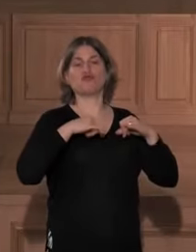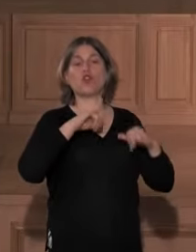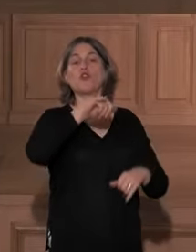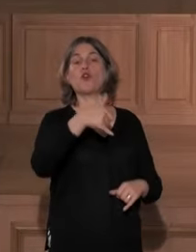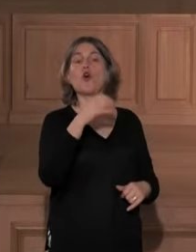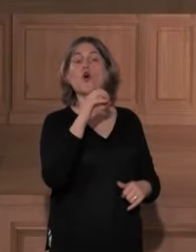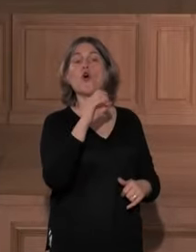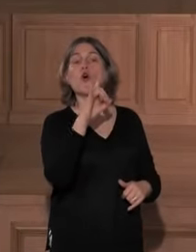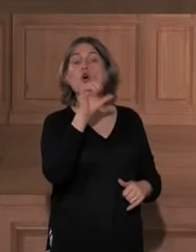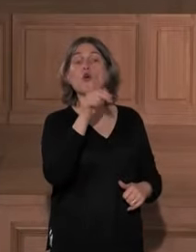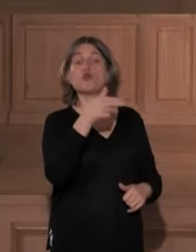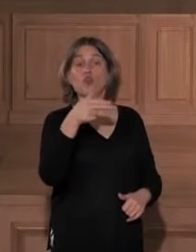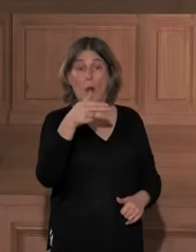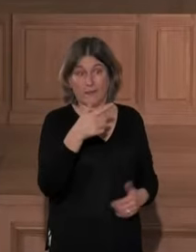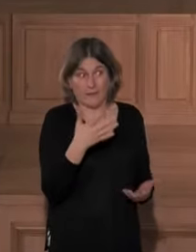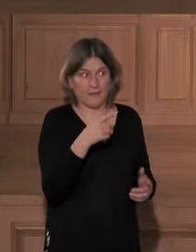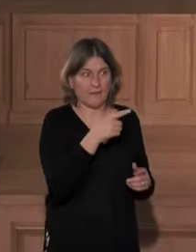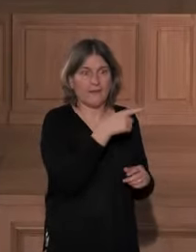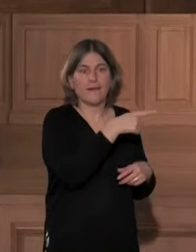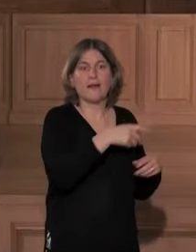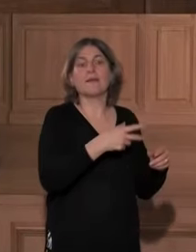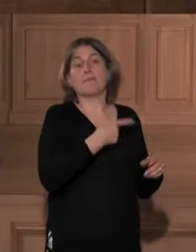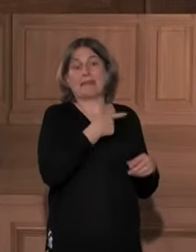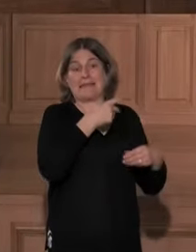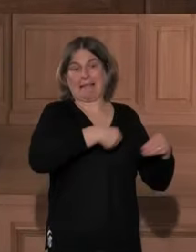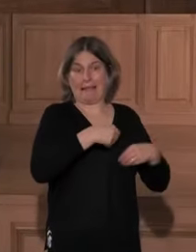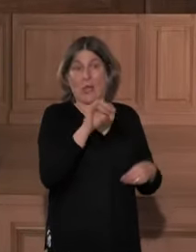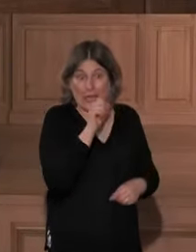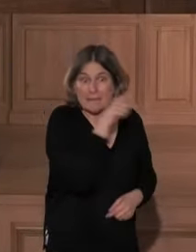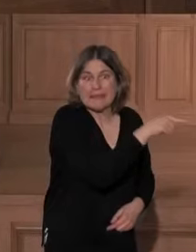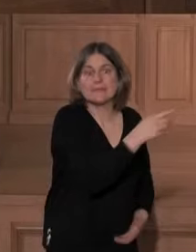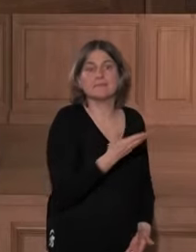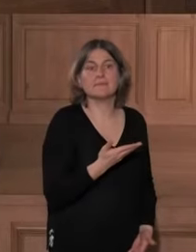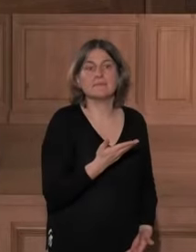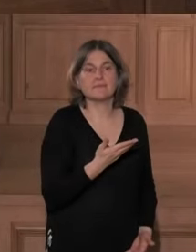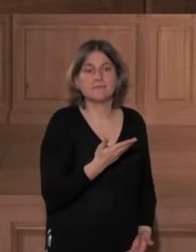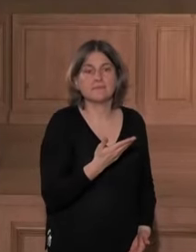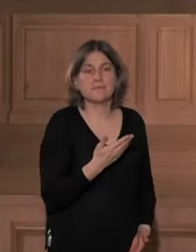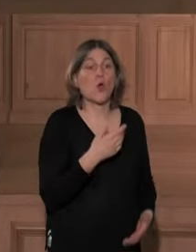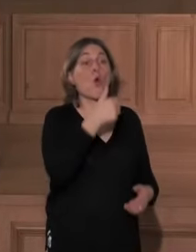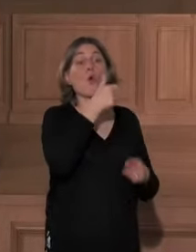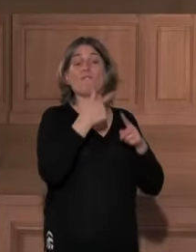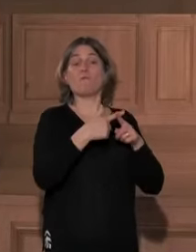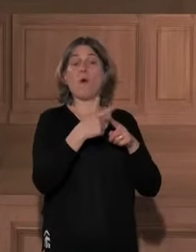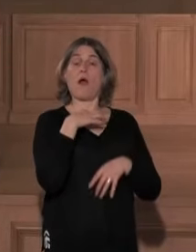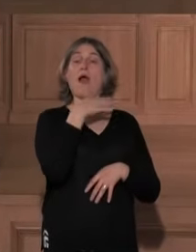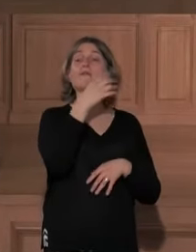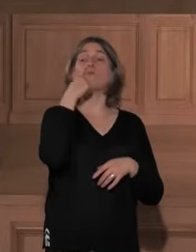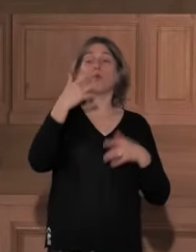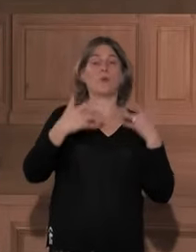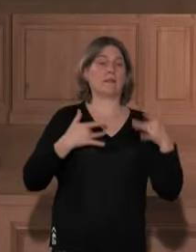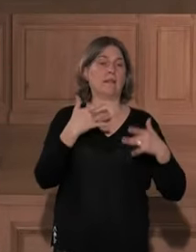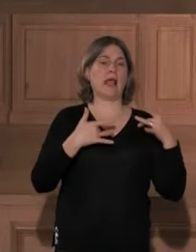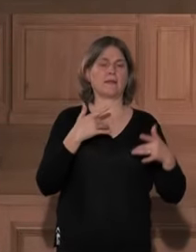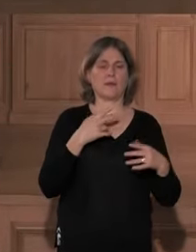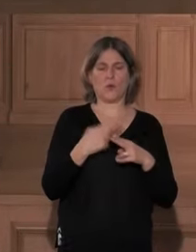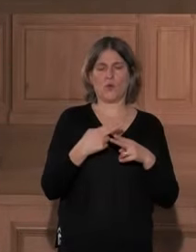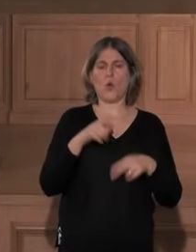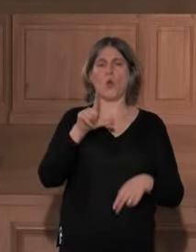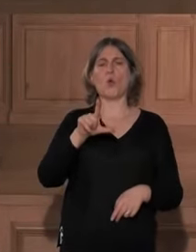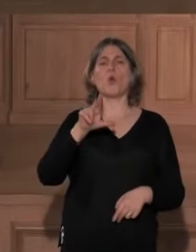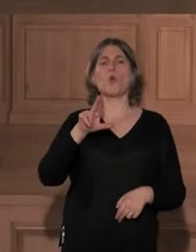l'hôpital de jour Saint-Eusumont et le médecin directeur, c'était Moïse. C'est le lien commun. Et en fait, une fois, j'étais invité au théâtre du Lucerner à